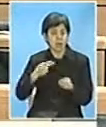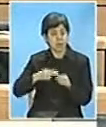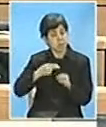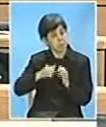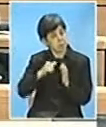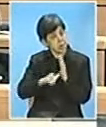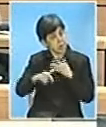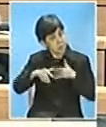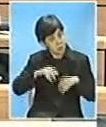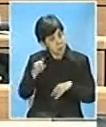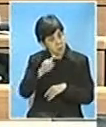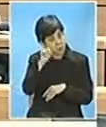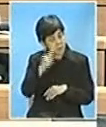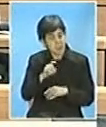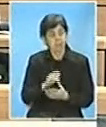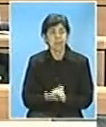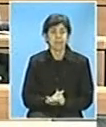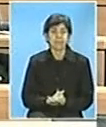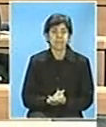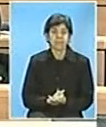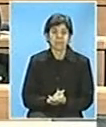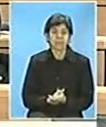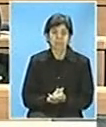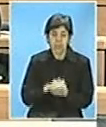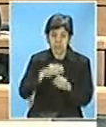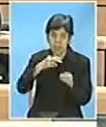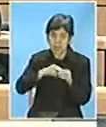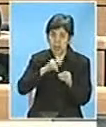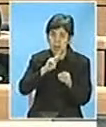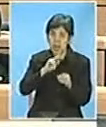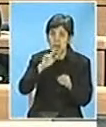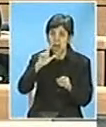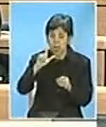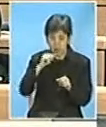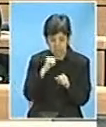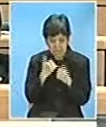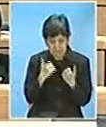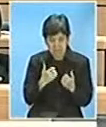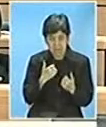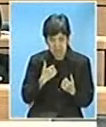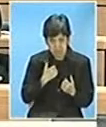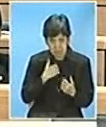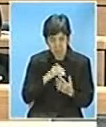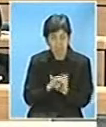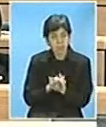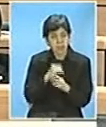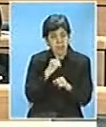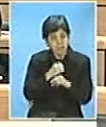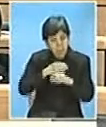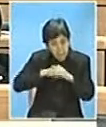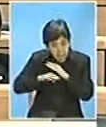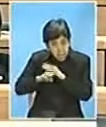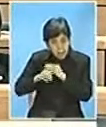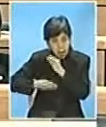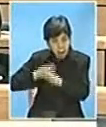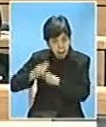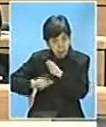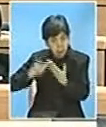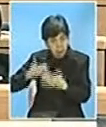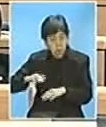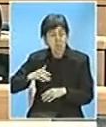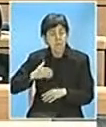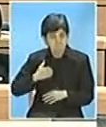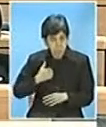นั้นหรือนะครับหรือแม้กระทั่งนะครับแก๊ส LPG ซึ่งปัจจุบันนี้ในเมืองไทยเองนอกเหนือจากการลักลอบชายแดนแล้วนะครับก็มี